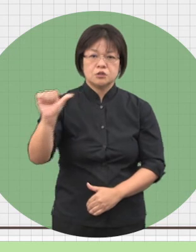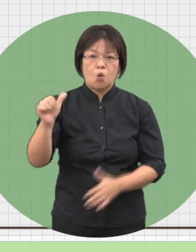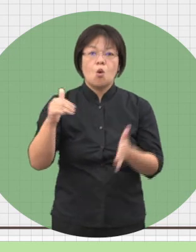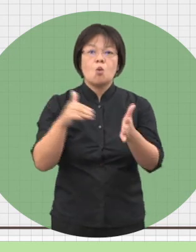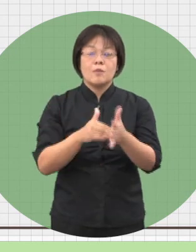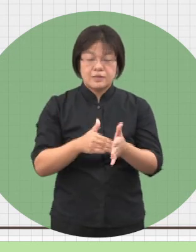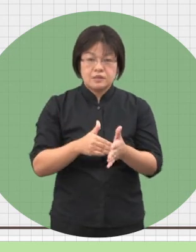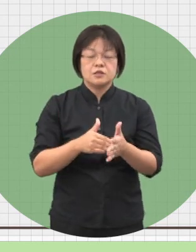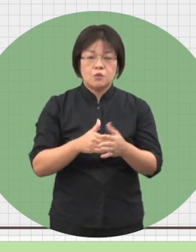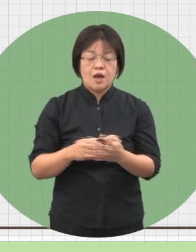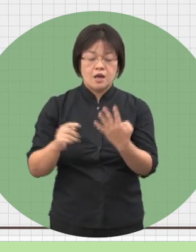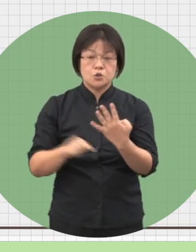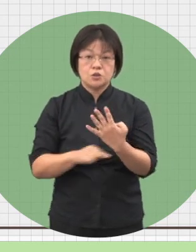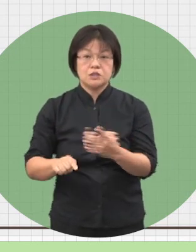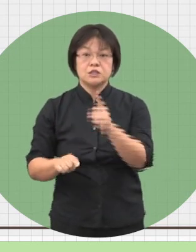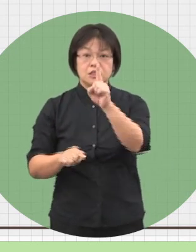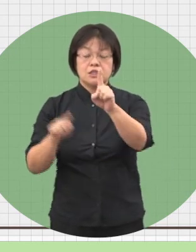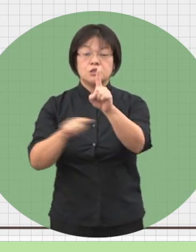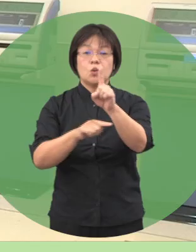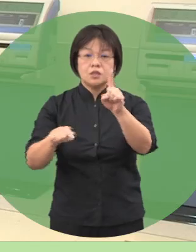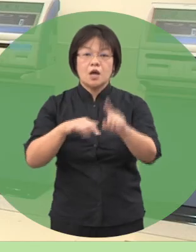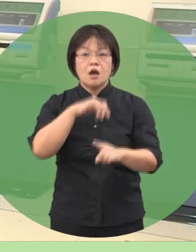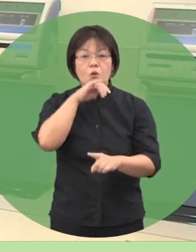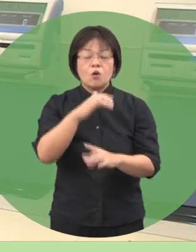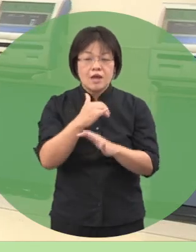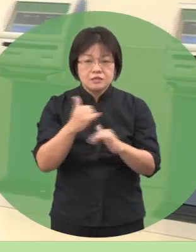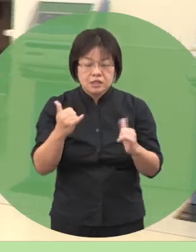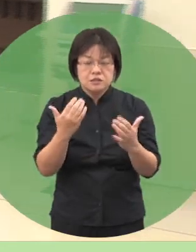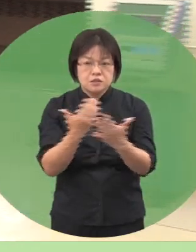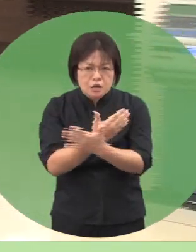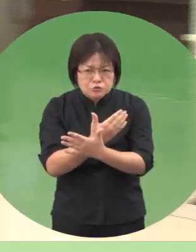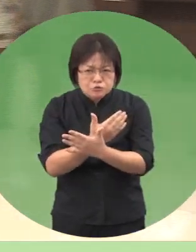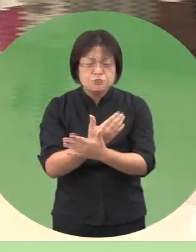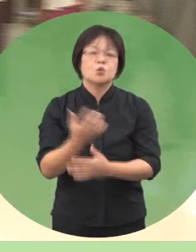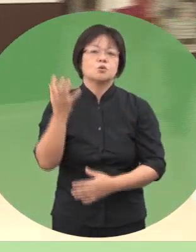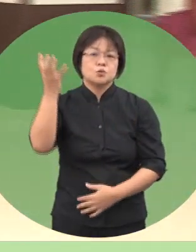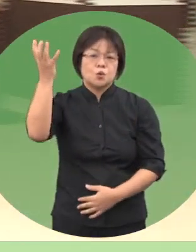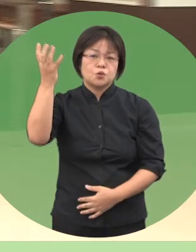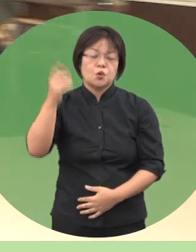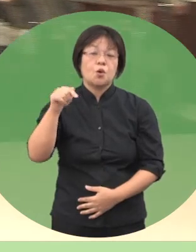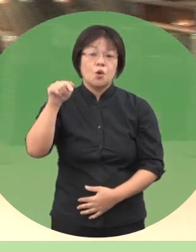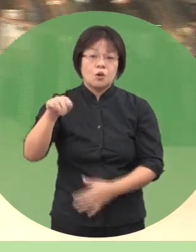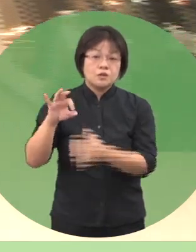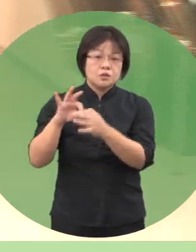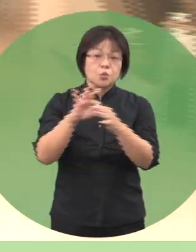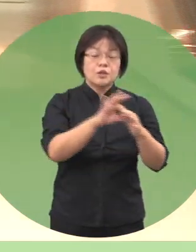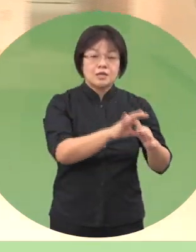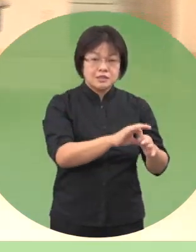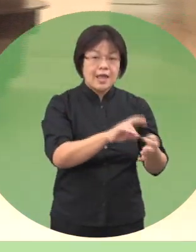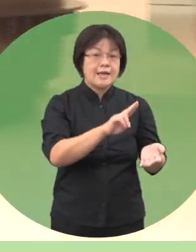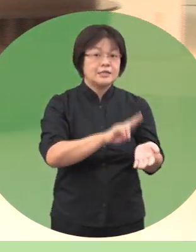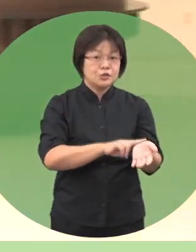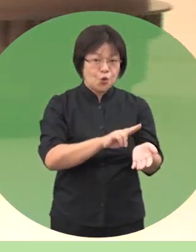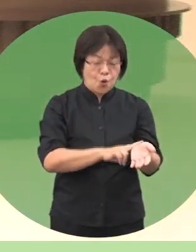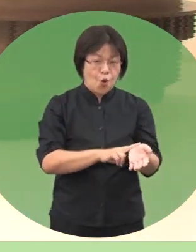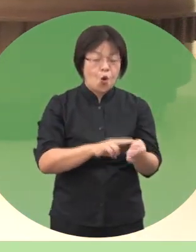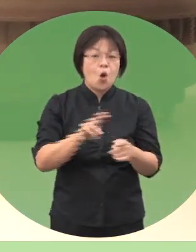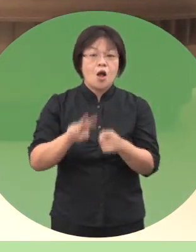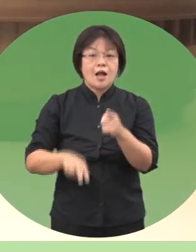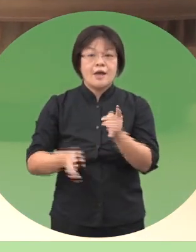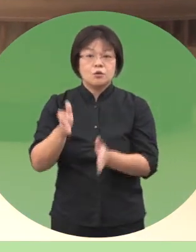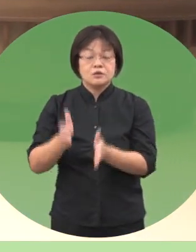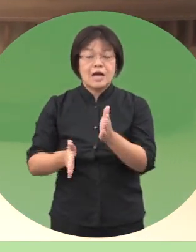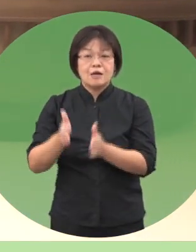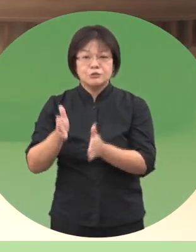人が高齢者になると言われています。これに伴って医療や介護サービスの需要が今後大幅